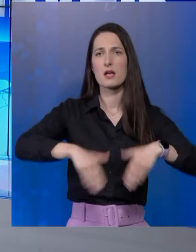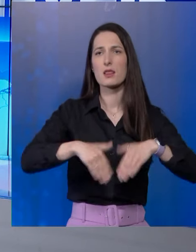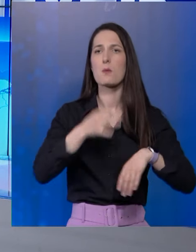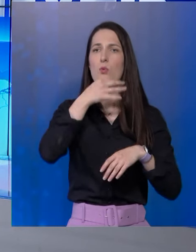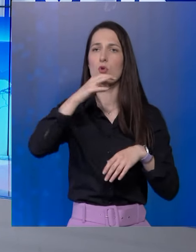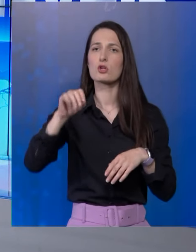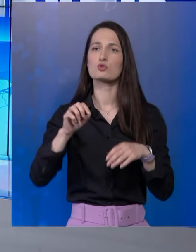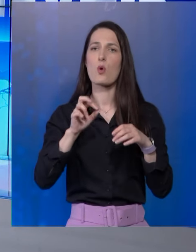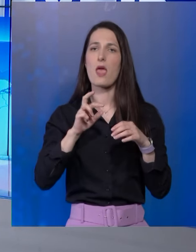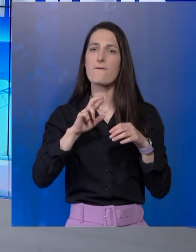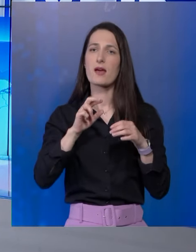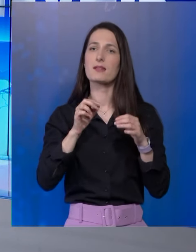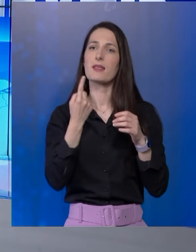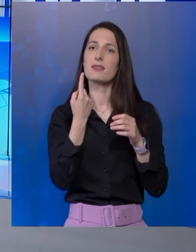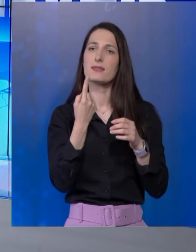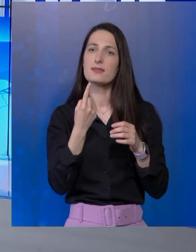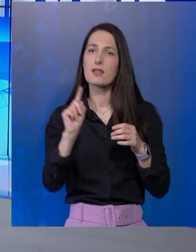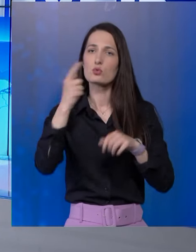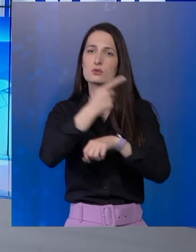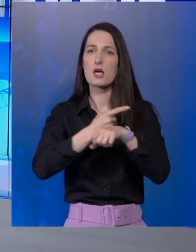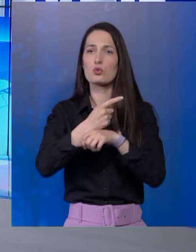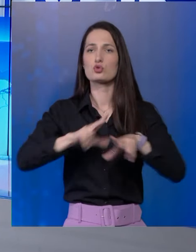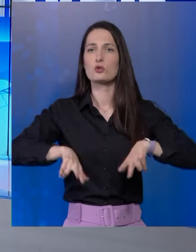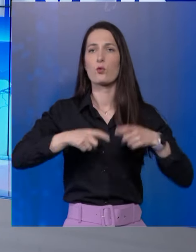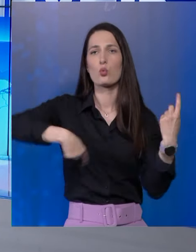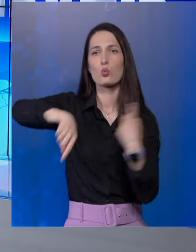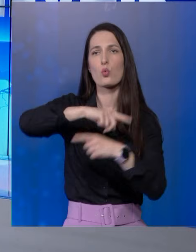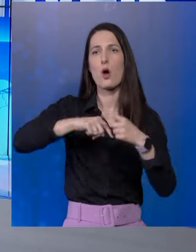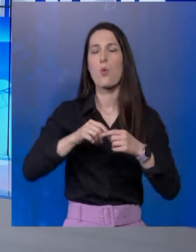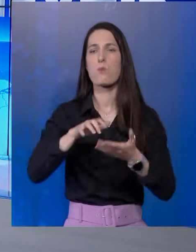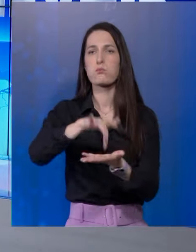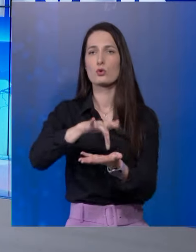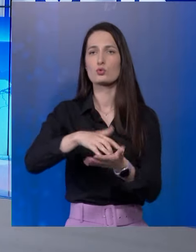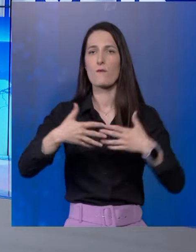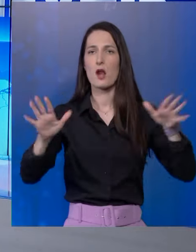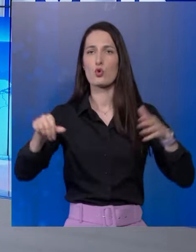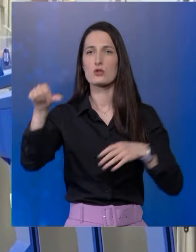efekat jednosatnog životnog kruga u području Velikog zaliva.